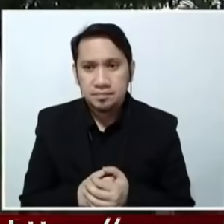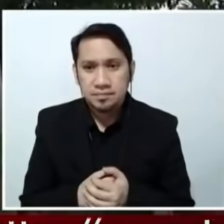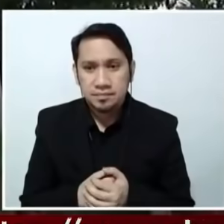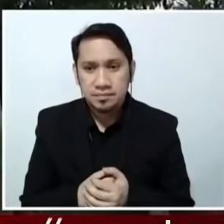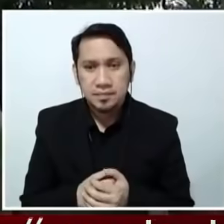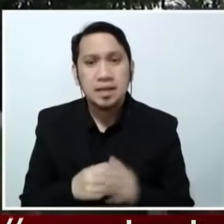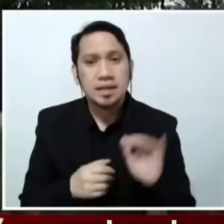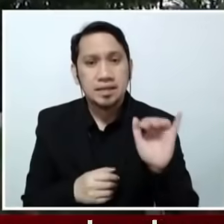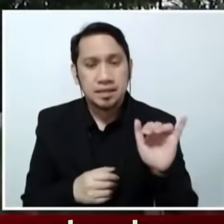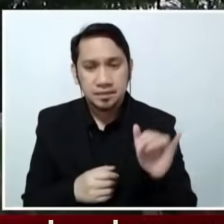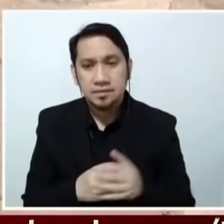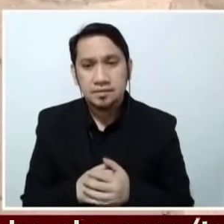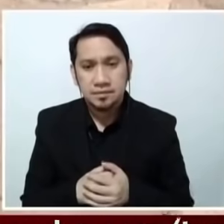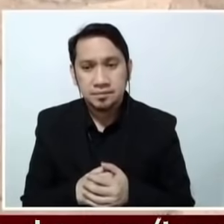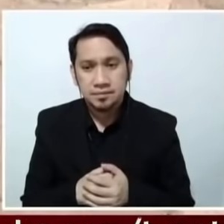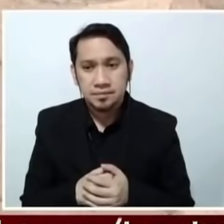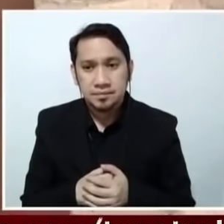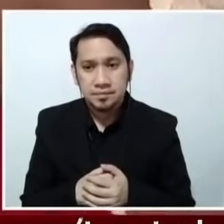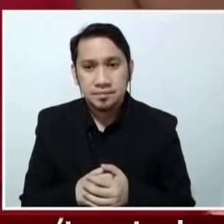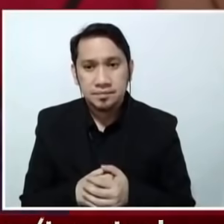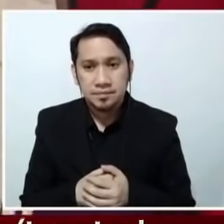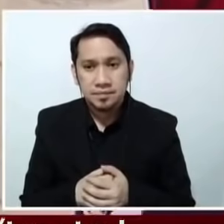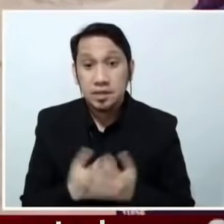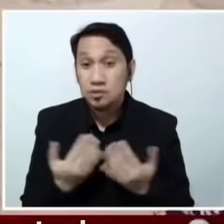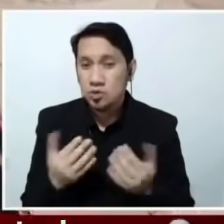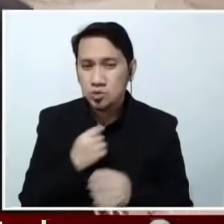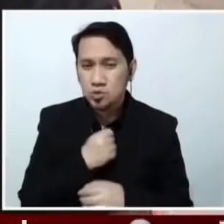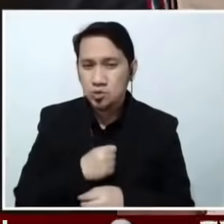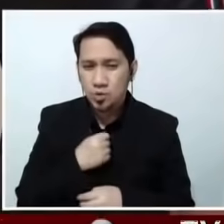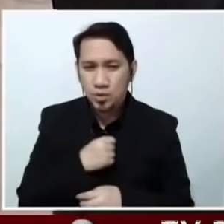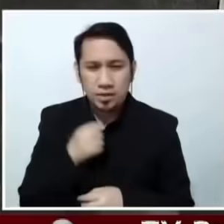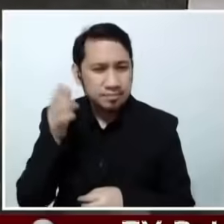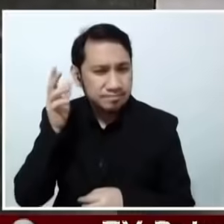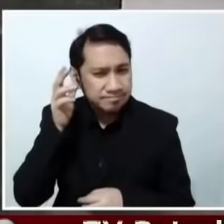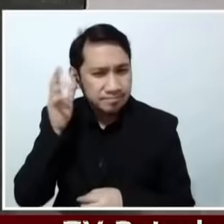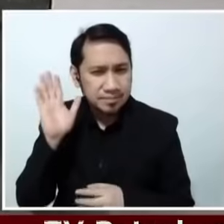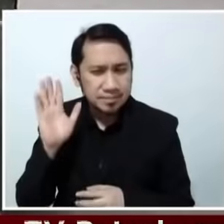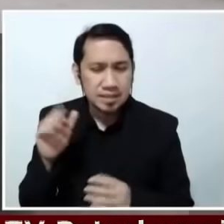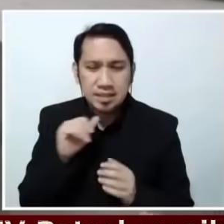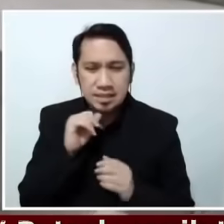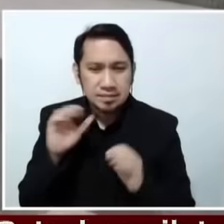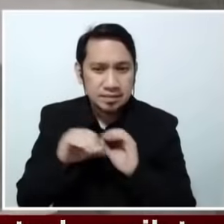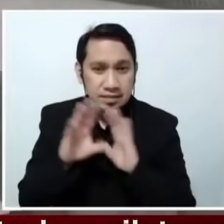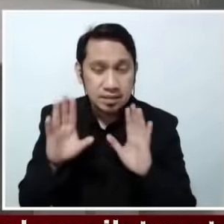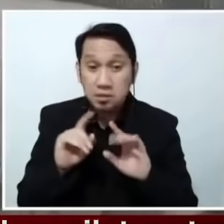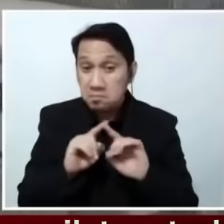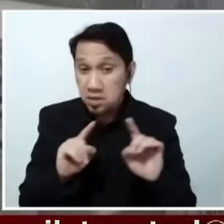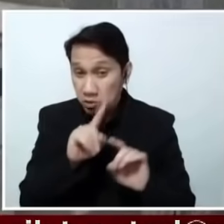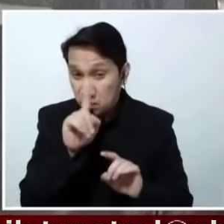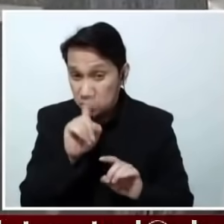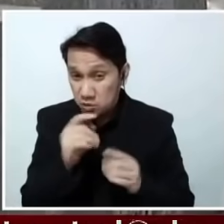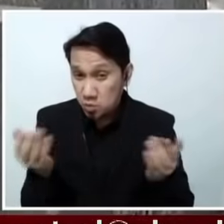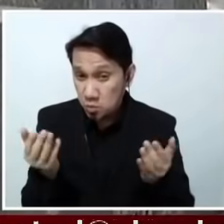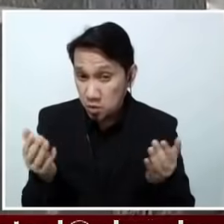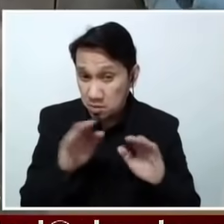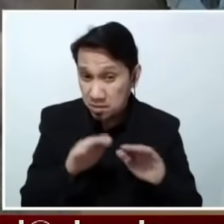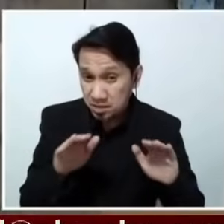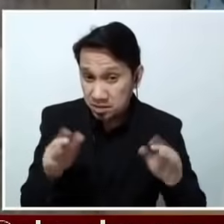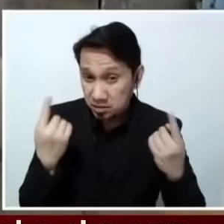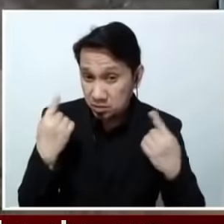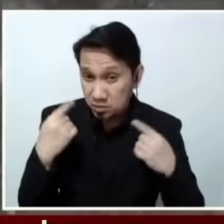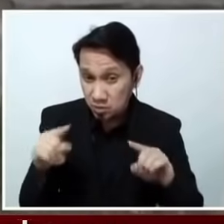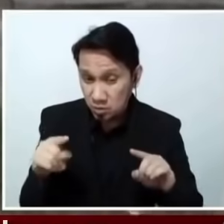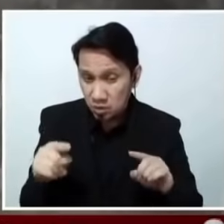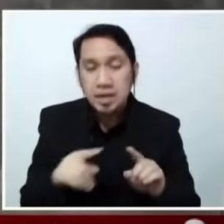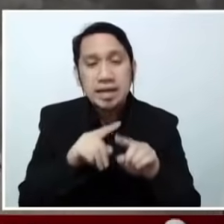Yes, Henry, no? Sorry, medyo mahina yung audio lang. No? Pero kung tinatanong mo kung saan napupunta yung mga bata, depende yan sa